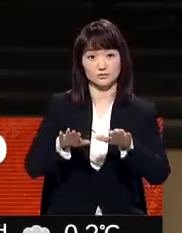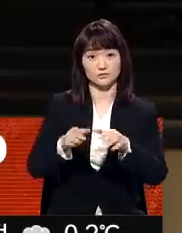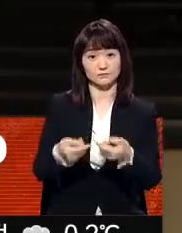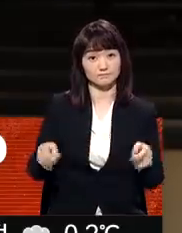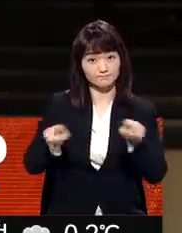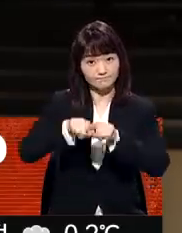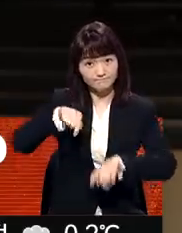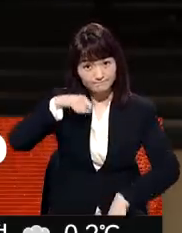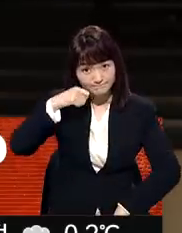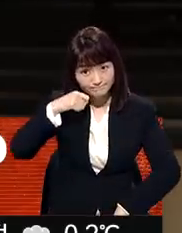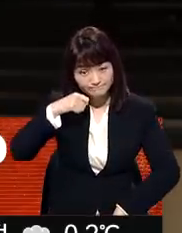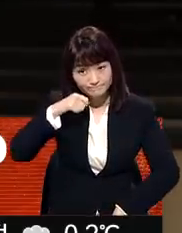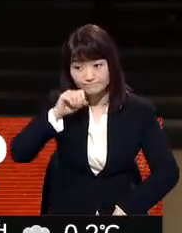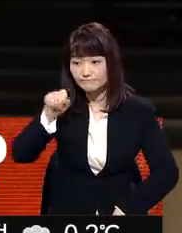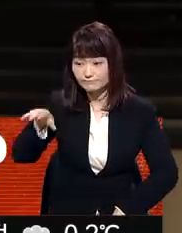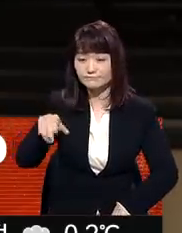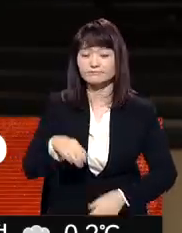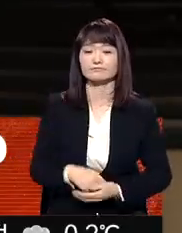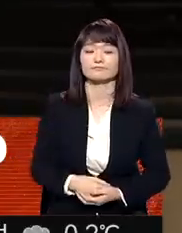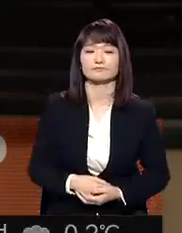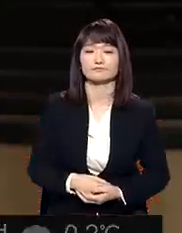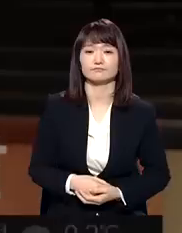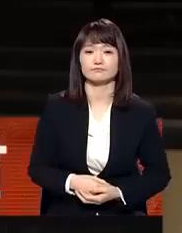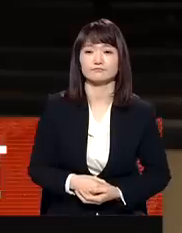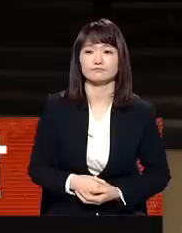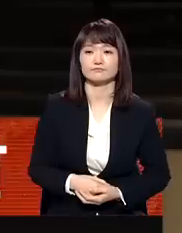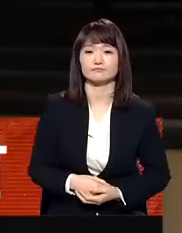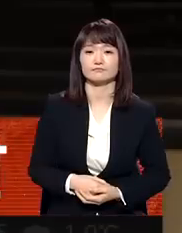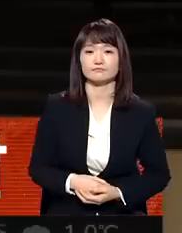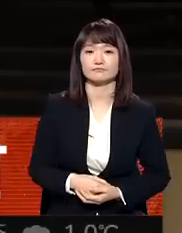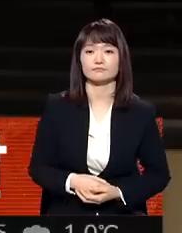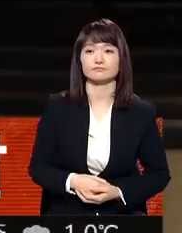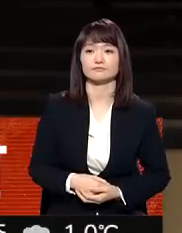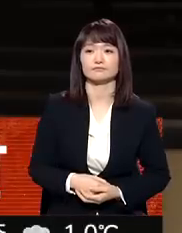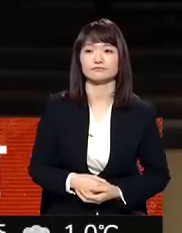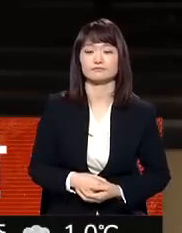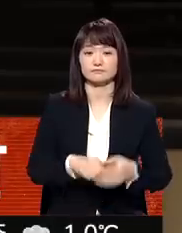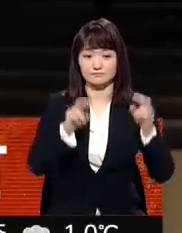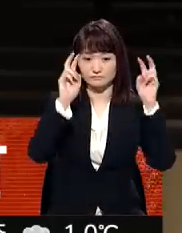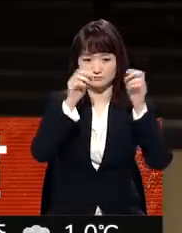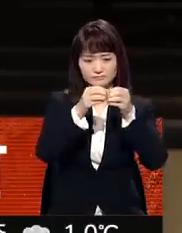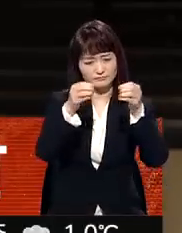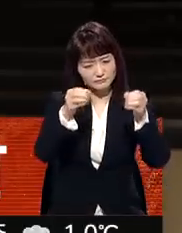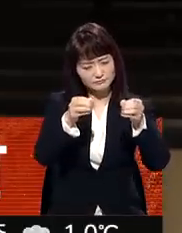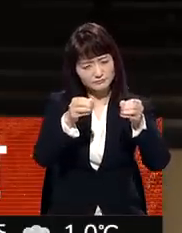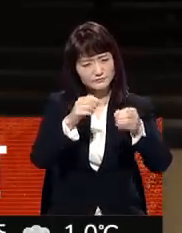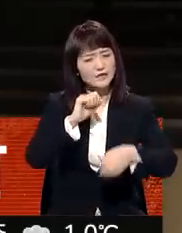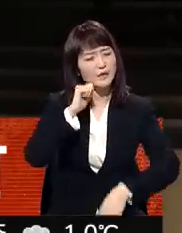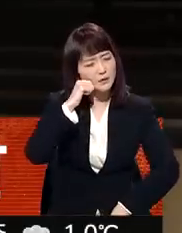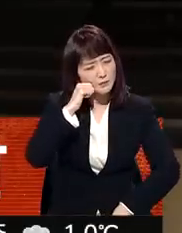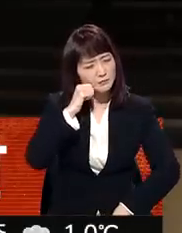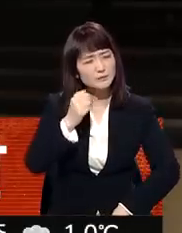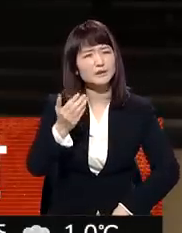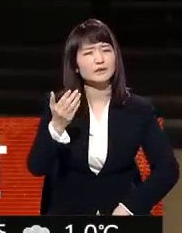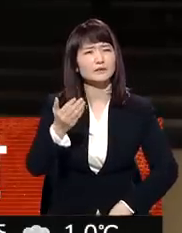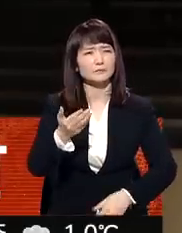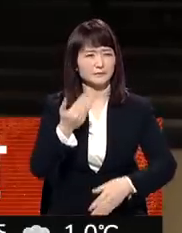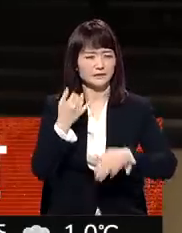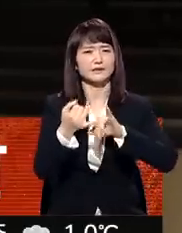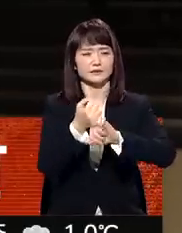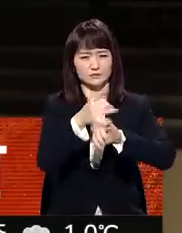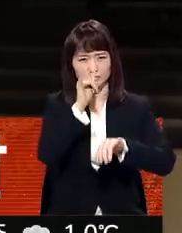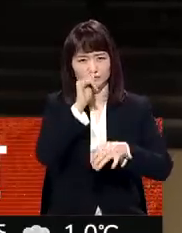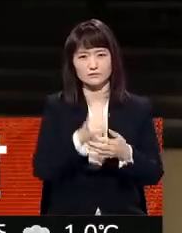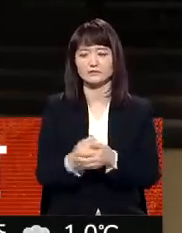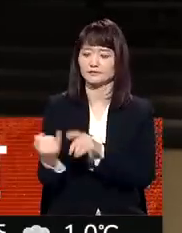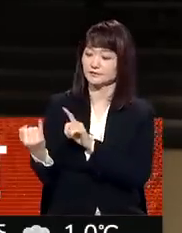하자라고 얘기를 했는 것 같아요 그래서 식사를 하는데 직장 동료는 어렵다 선약이 있다라고 해서 가버렸고 여성